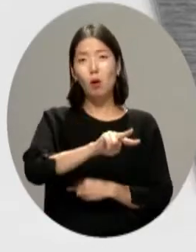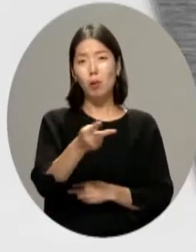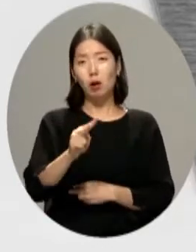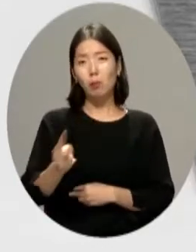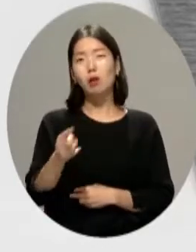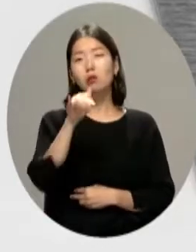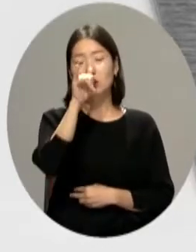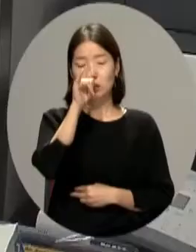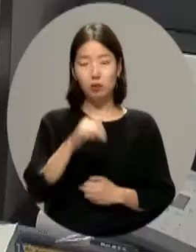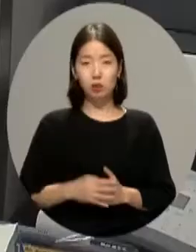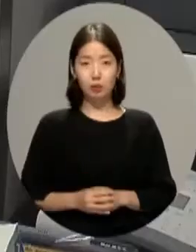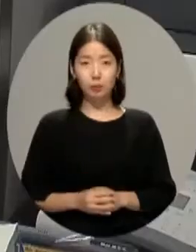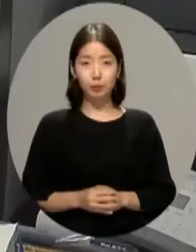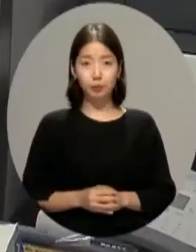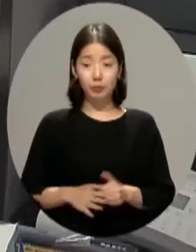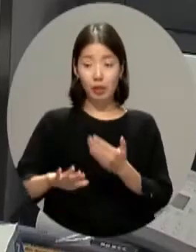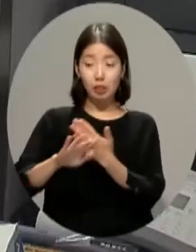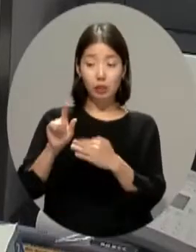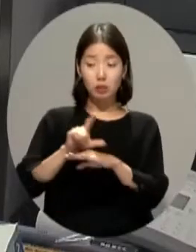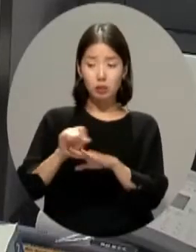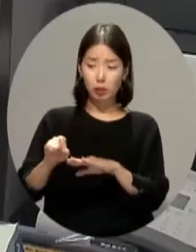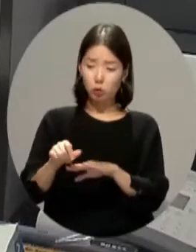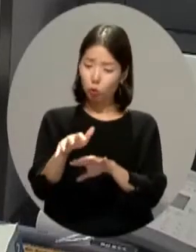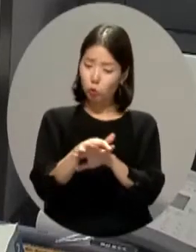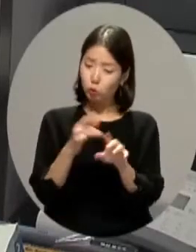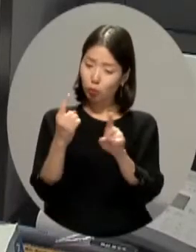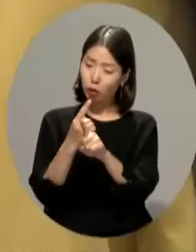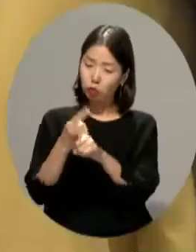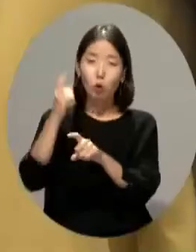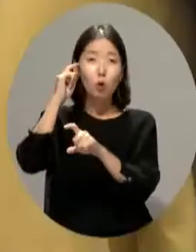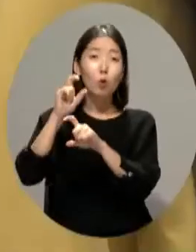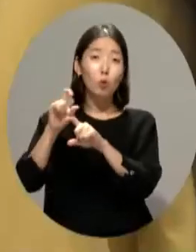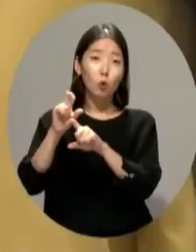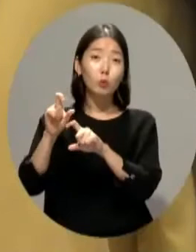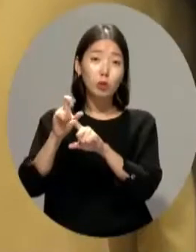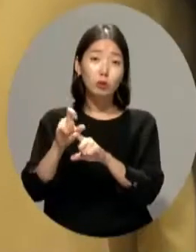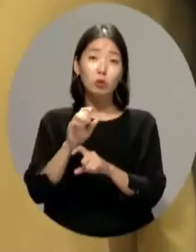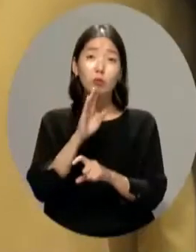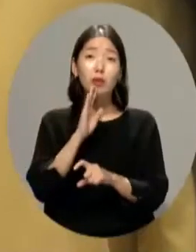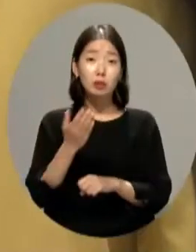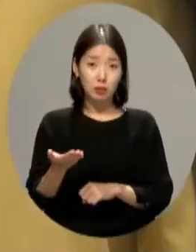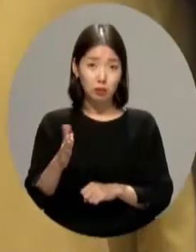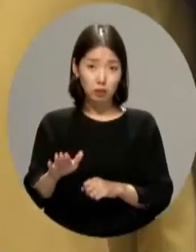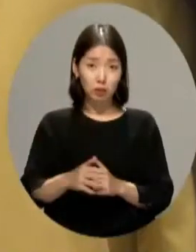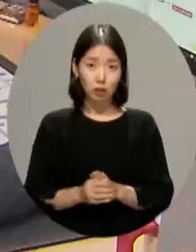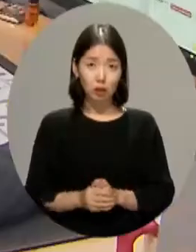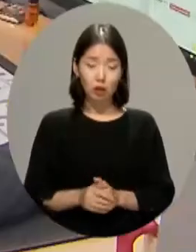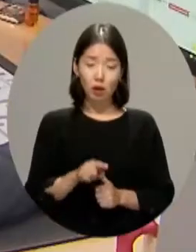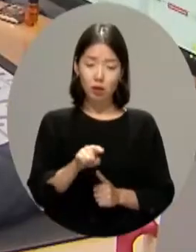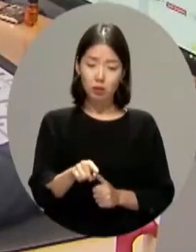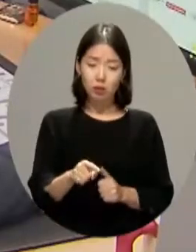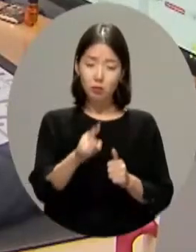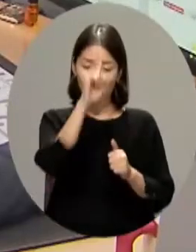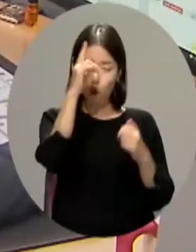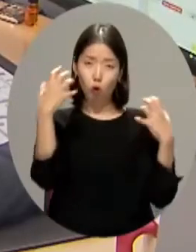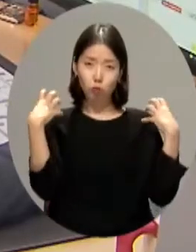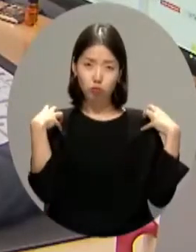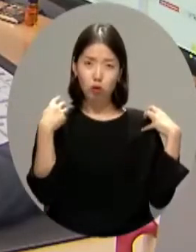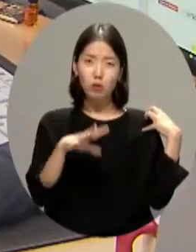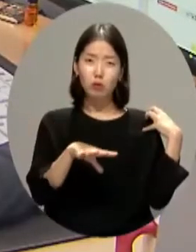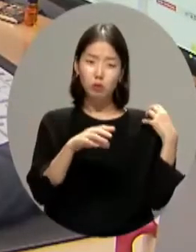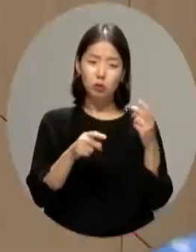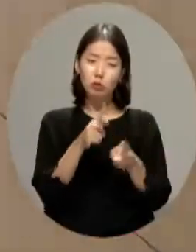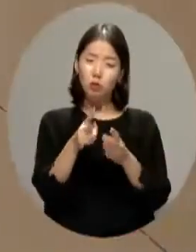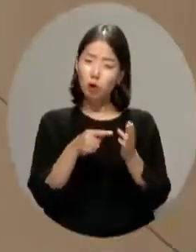개편안을 내놨습니다. 다른 지자체도 조직 개편을 고민하고 있는 것으로 알려졌는데 이는 현 정부 들어 사업